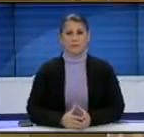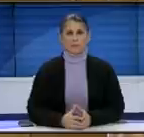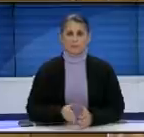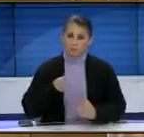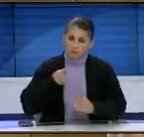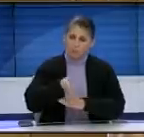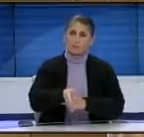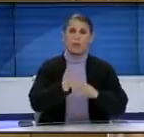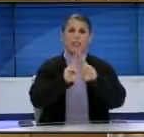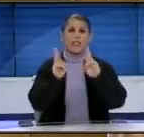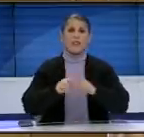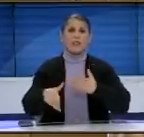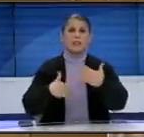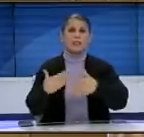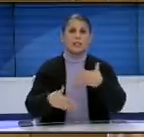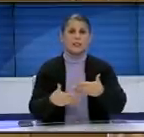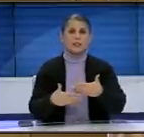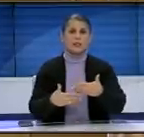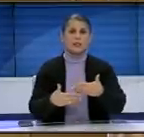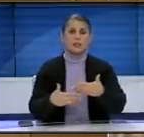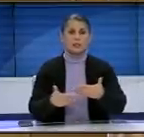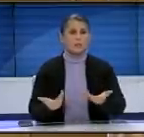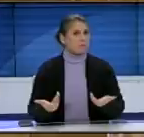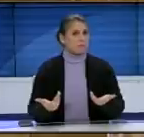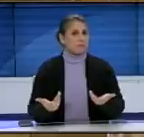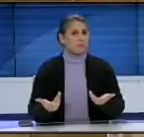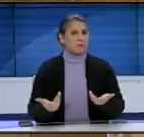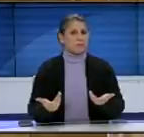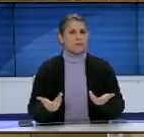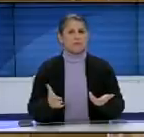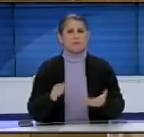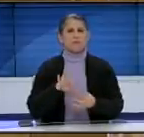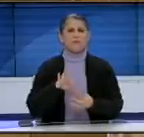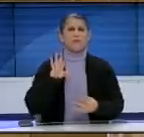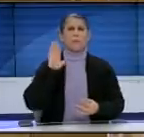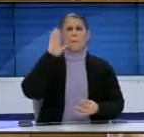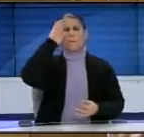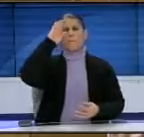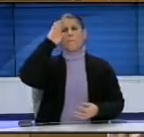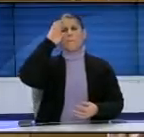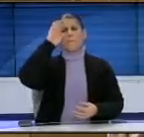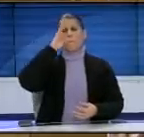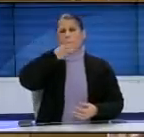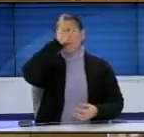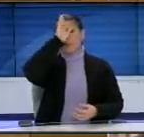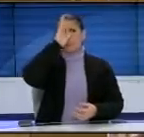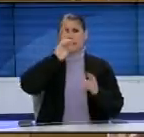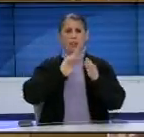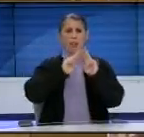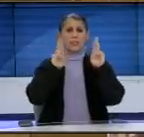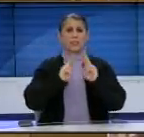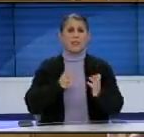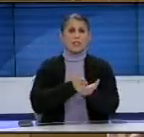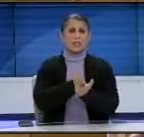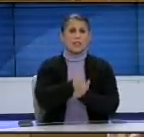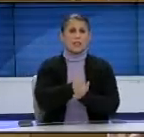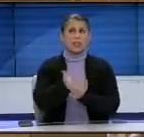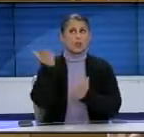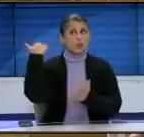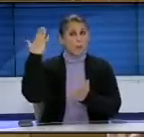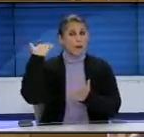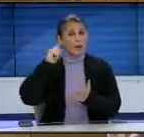παρεμβατική στις διεθνείς εξελίξεις, την παθητικότητά της σε μια σειρά από παραβιάσεις του διεθνούς δικαίου στο παρελθόν,